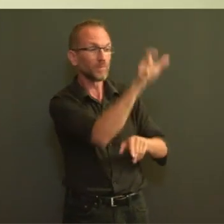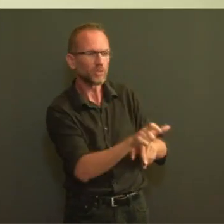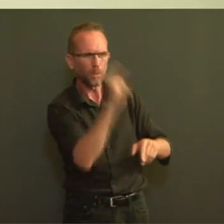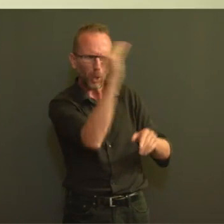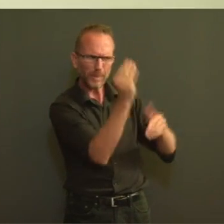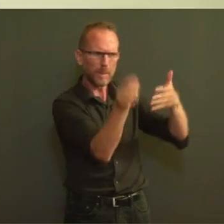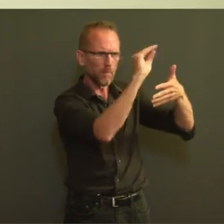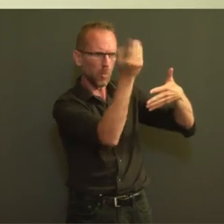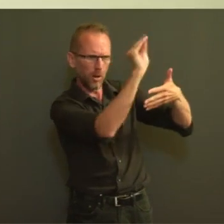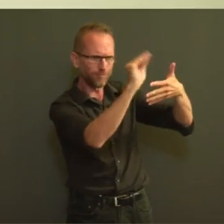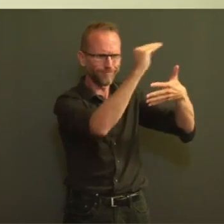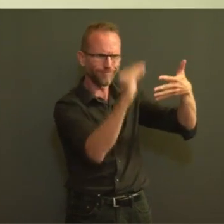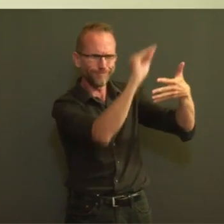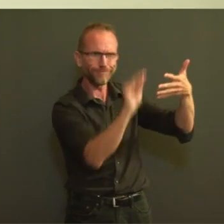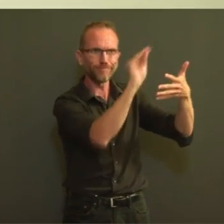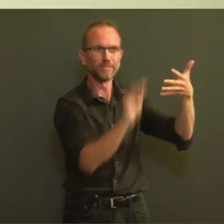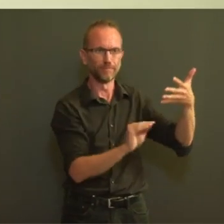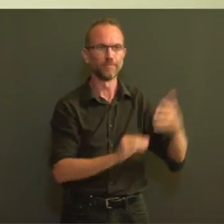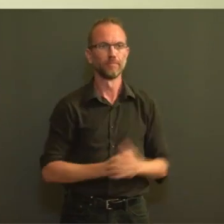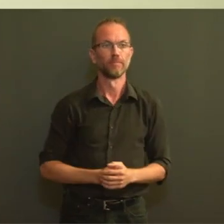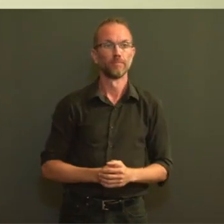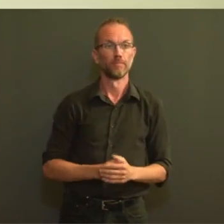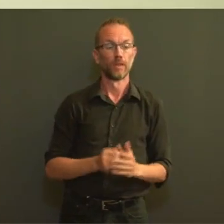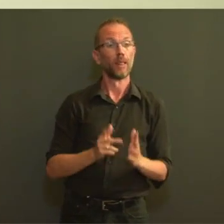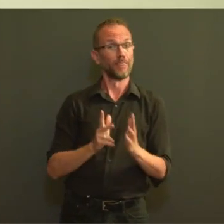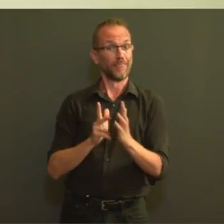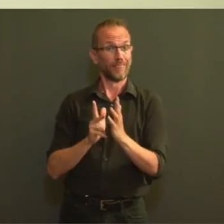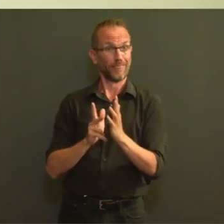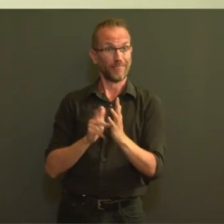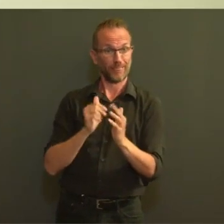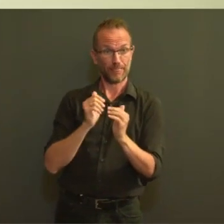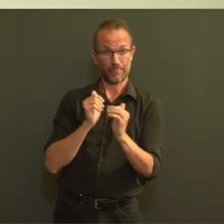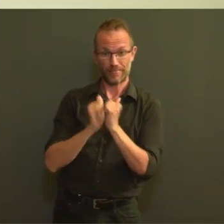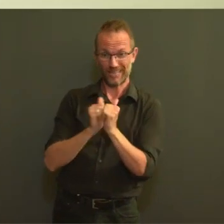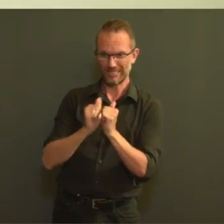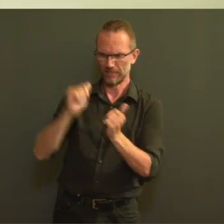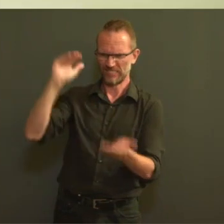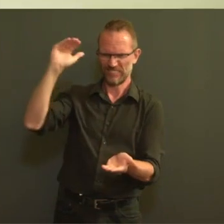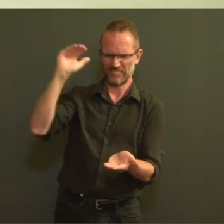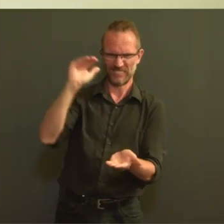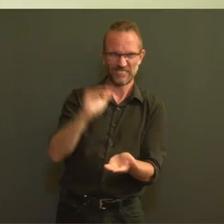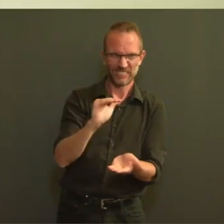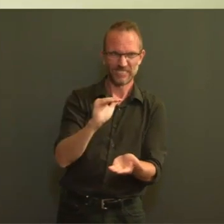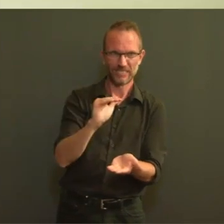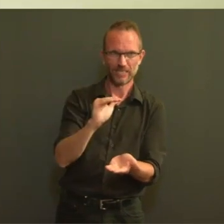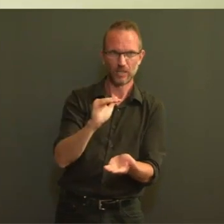Et en cas de diminution du nombre de tests disponibles, les tests des catégories moins prioritaires n'auront pas lieu.